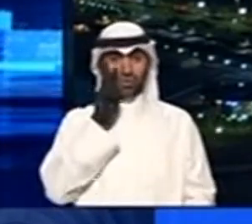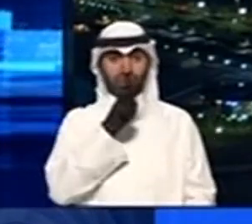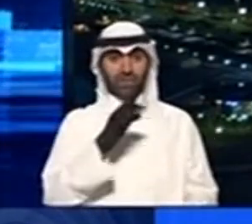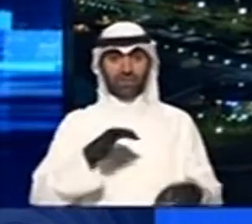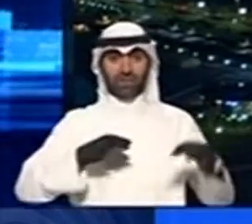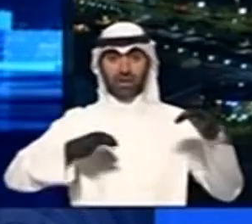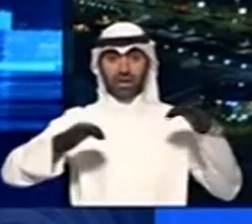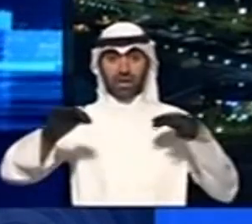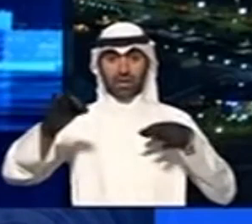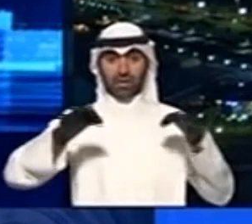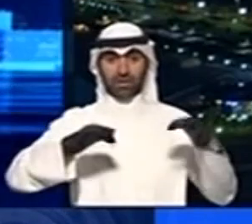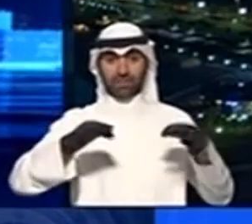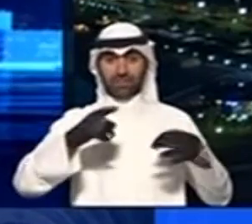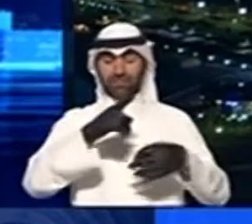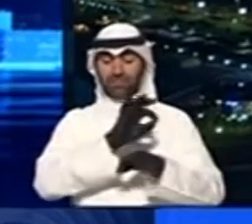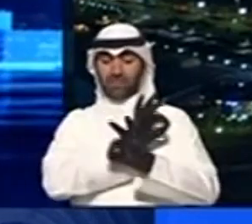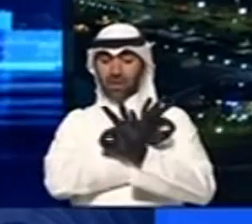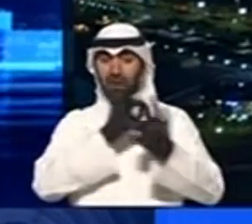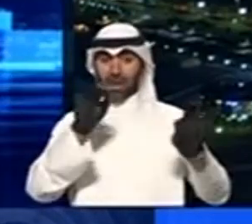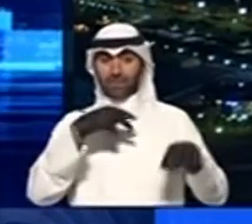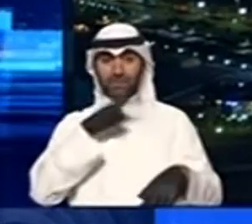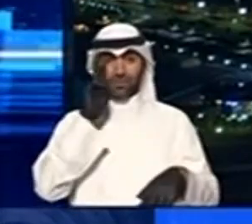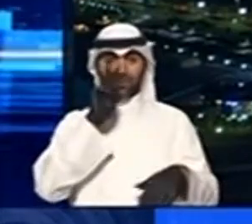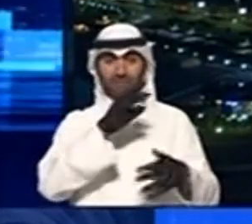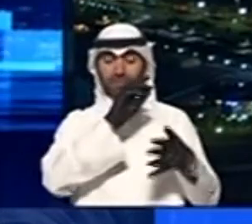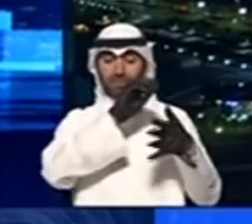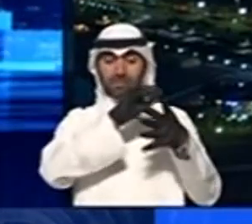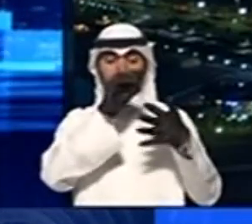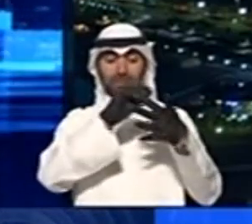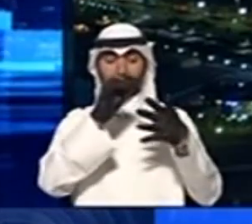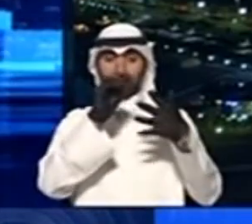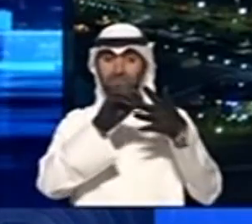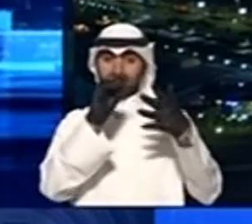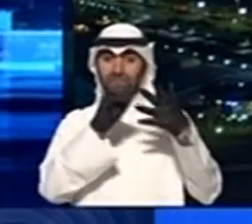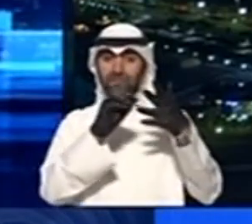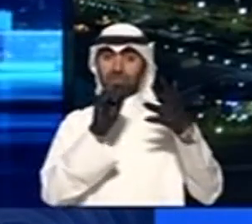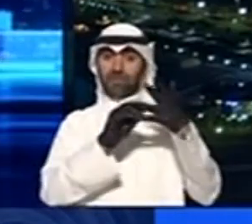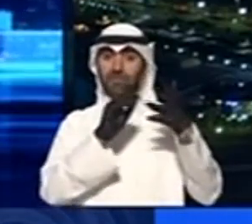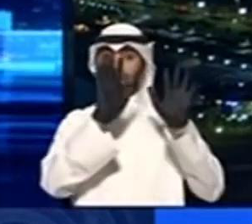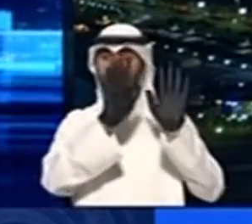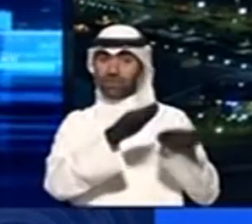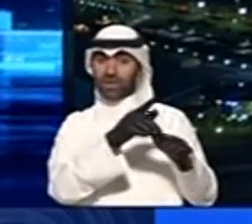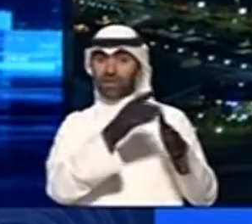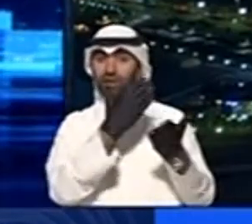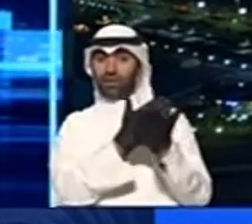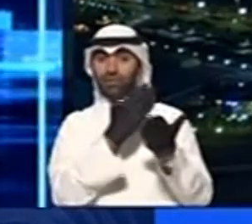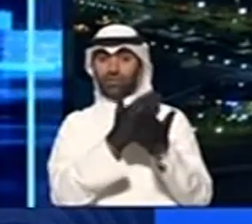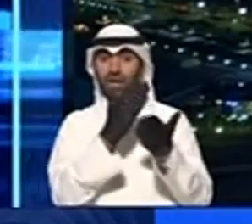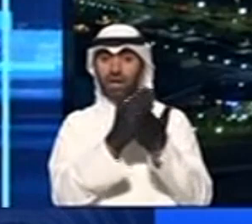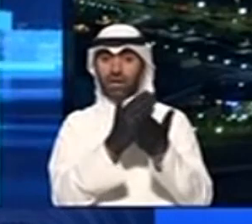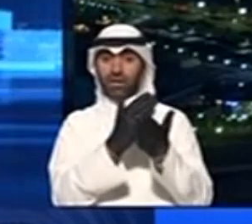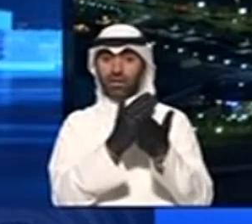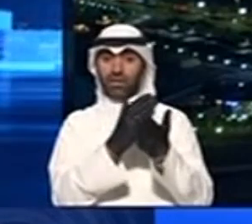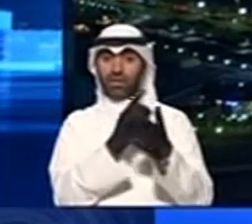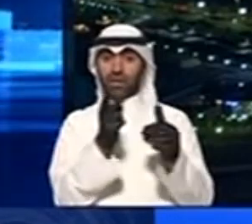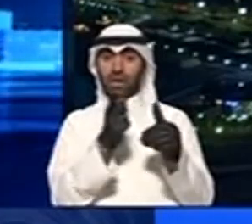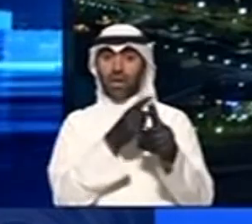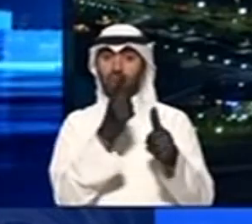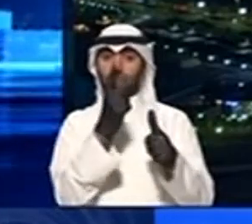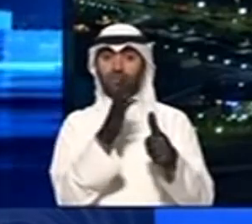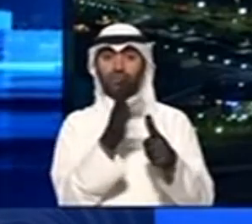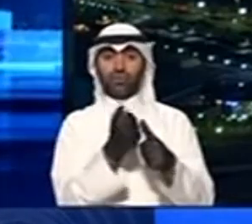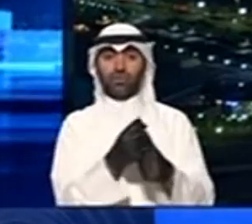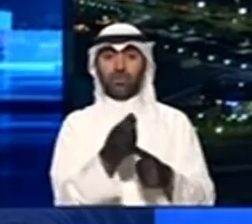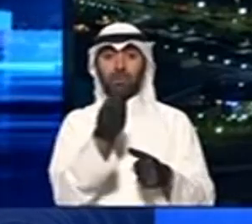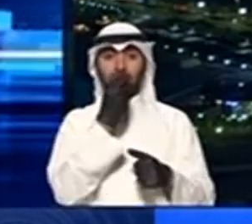هناك تسلسل، وأتوقع أن ستخرج دلائل استرشادية في العودة إلى المساجد، في العودة إلى المطاعم،